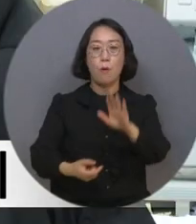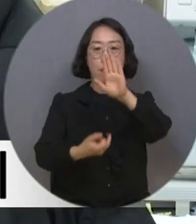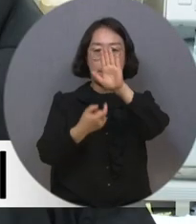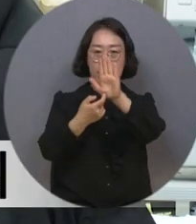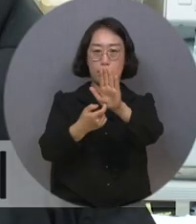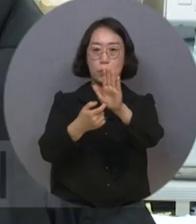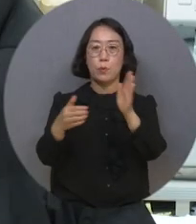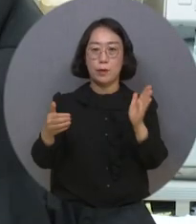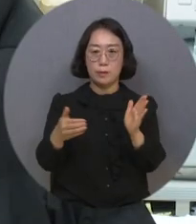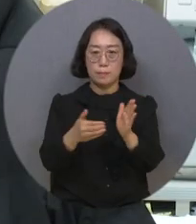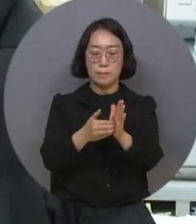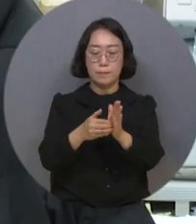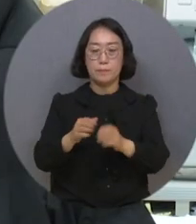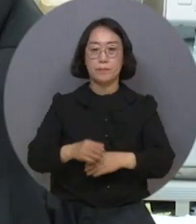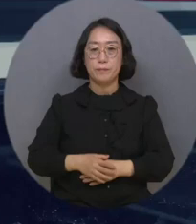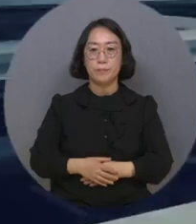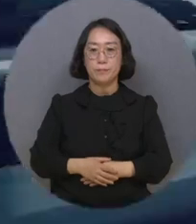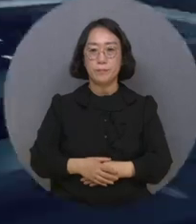전했습니다.